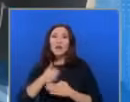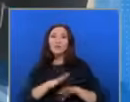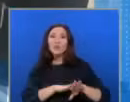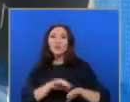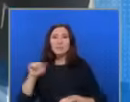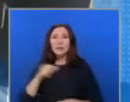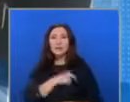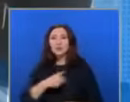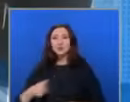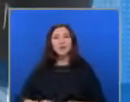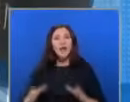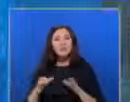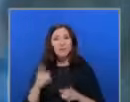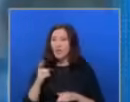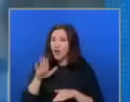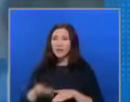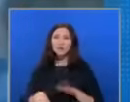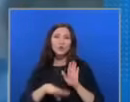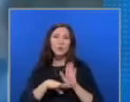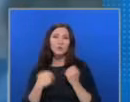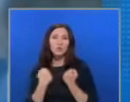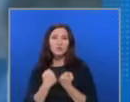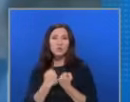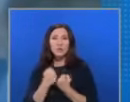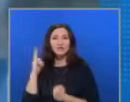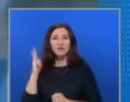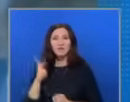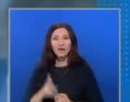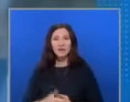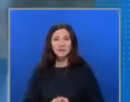партия Национален сбор на крачка от депутатско място във Франция.